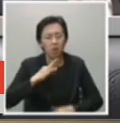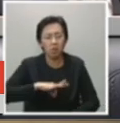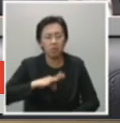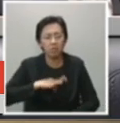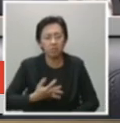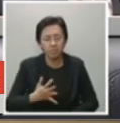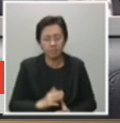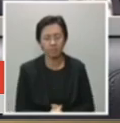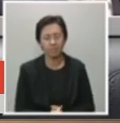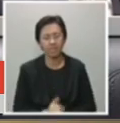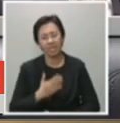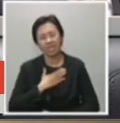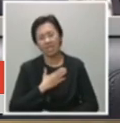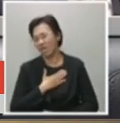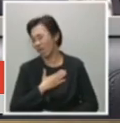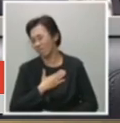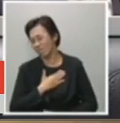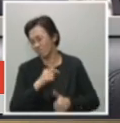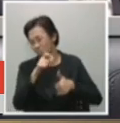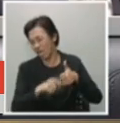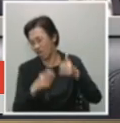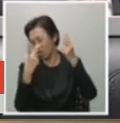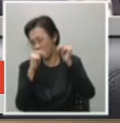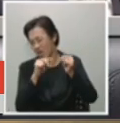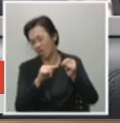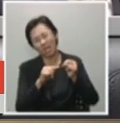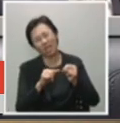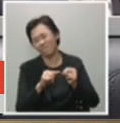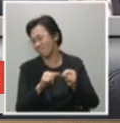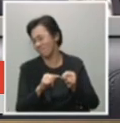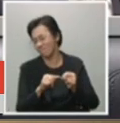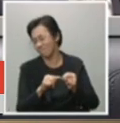ดิฉันไม่สามารถปล่อยให้คนเช่นนี้มาเป็นนาย